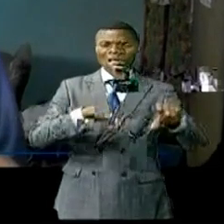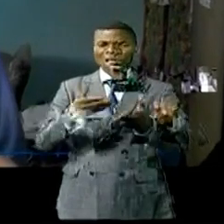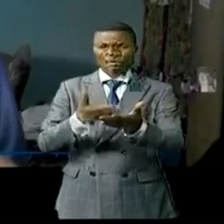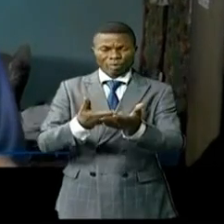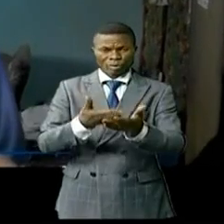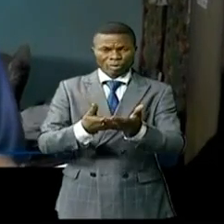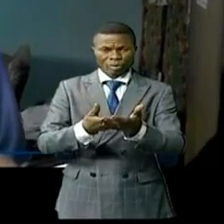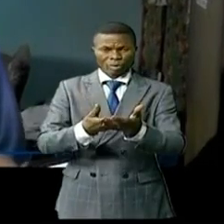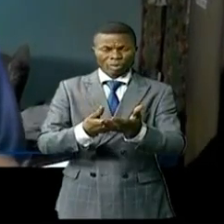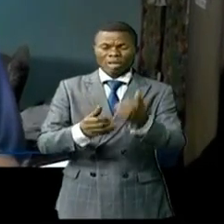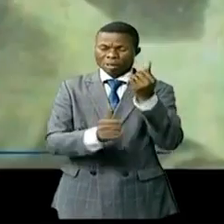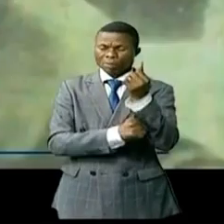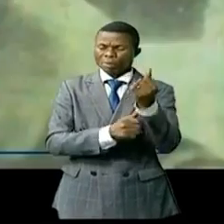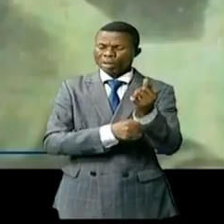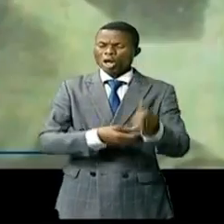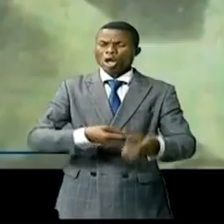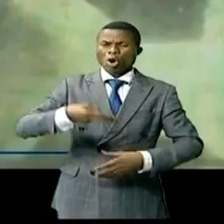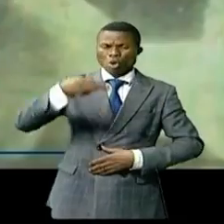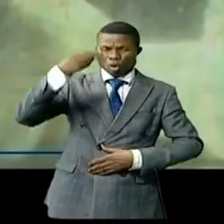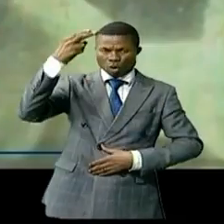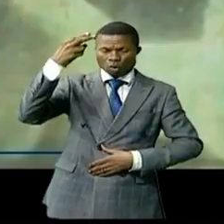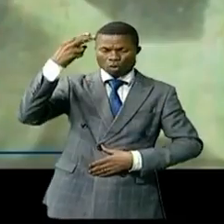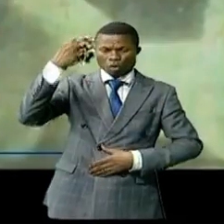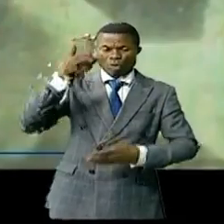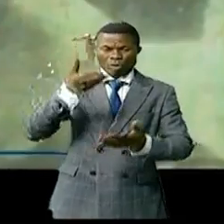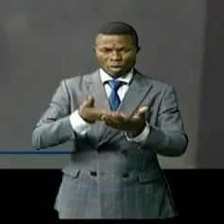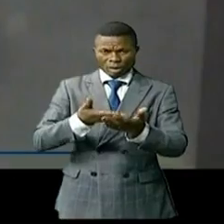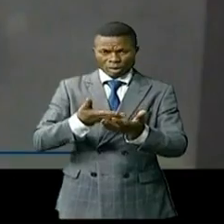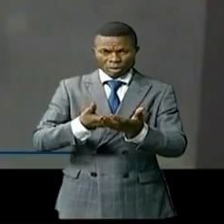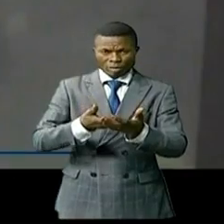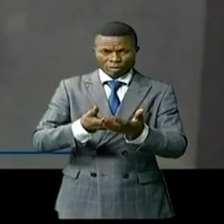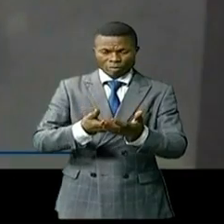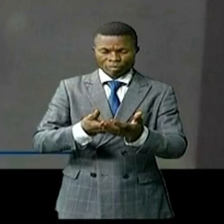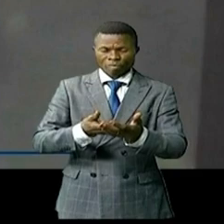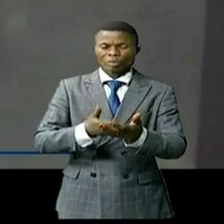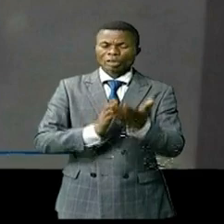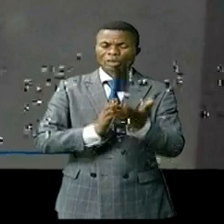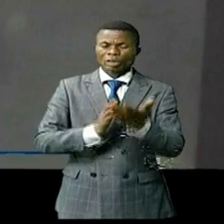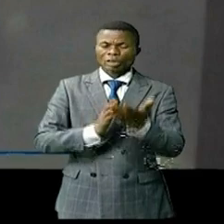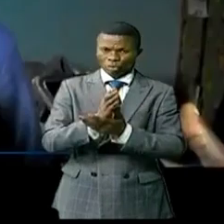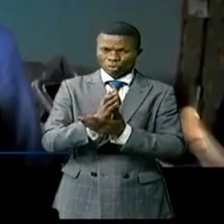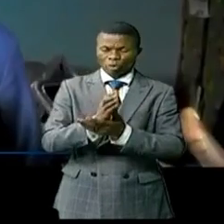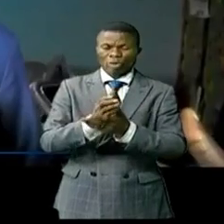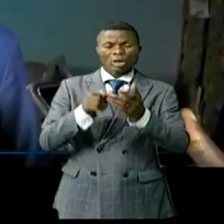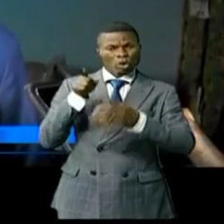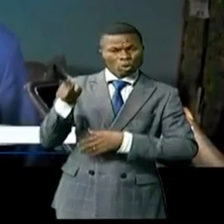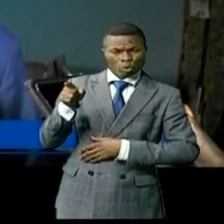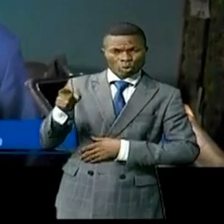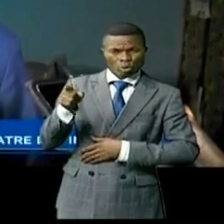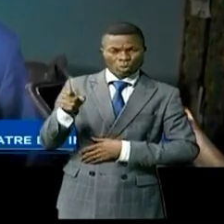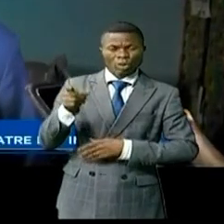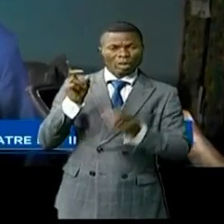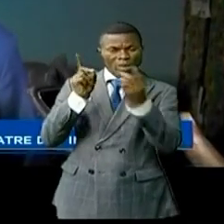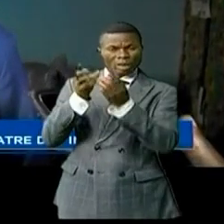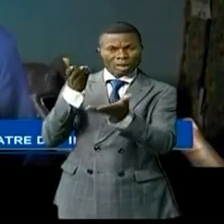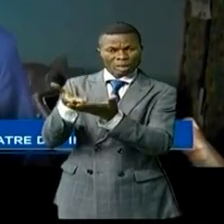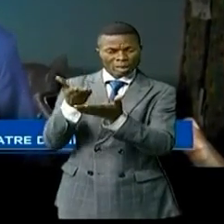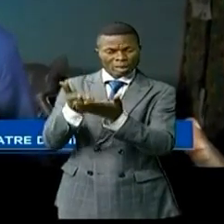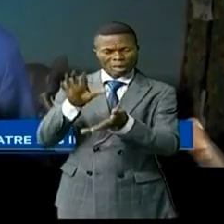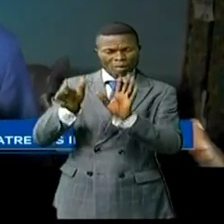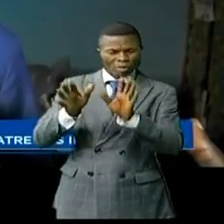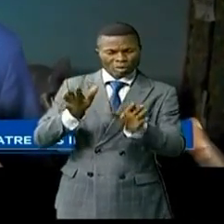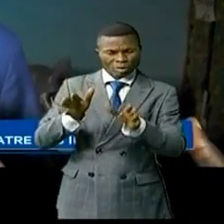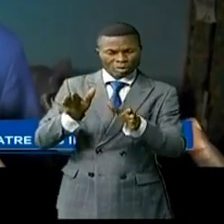été une personnalité opiniâtre, intrépide. Cette personne, moi je l'ai rencontrée aux environs